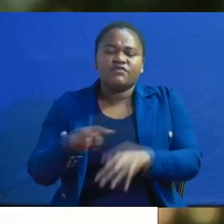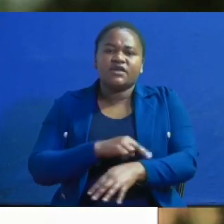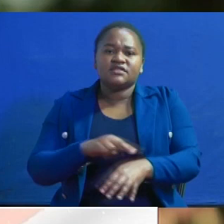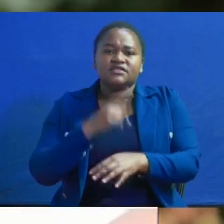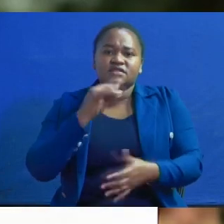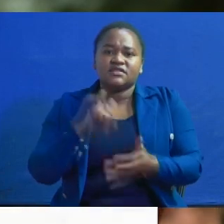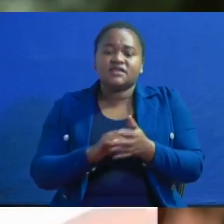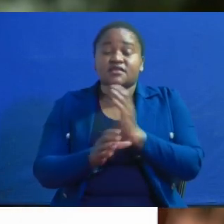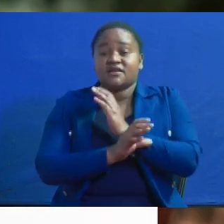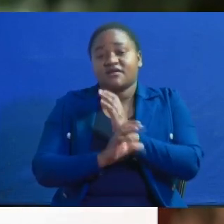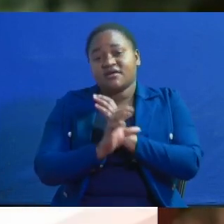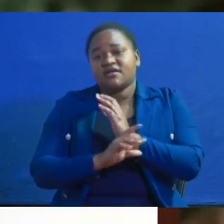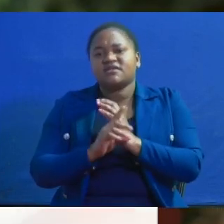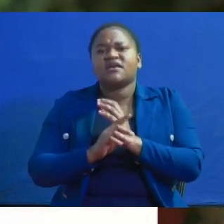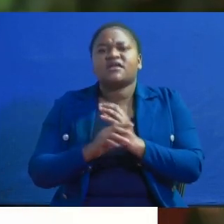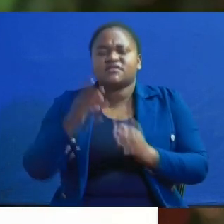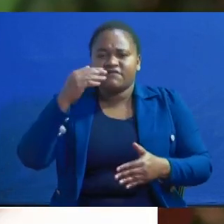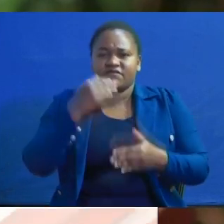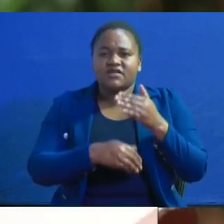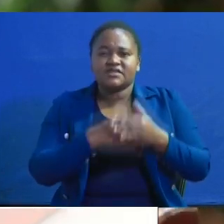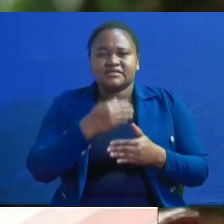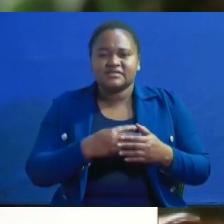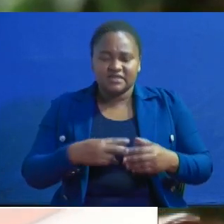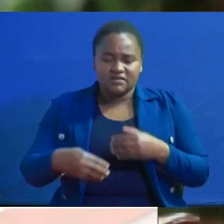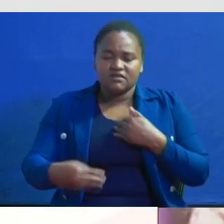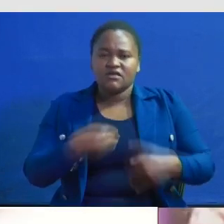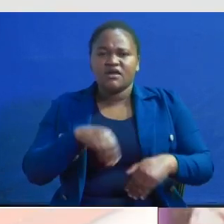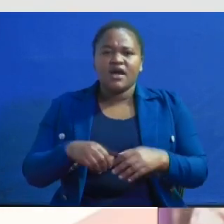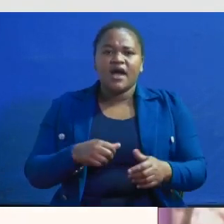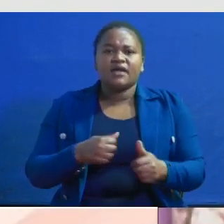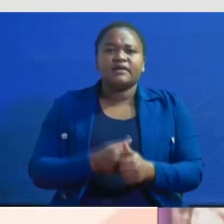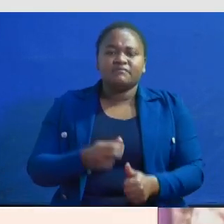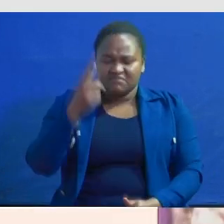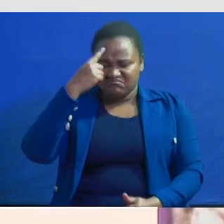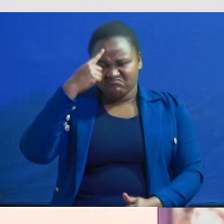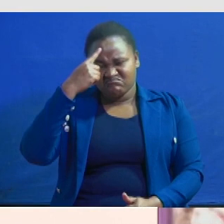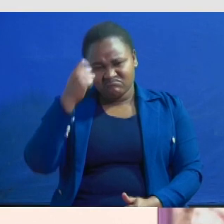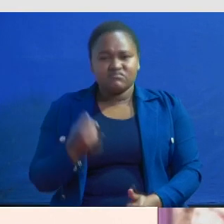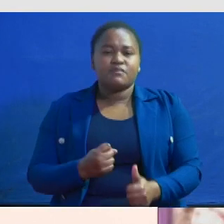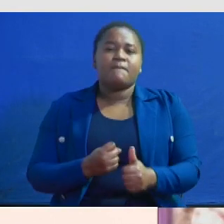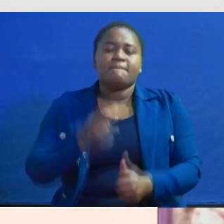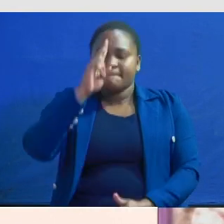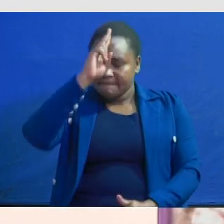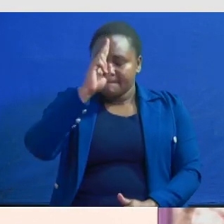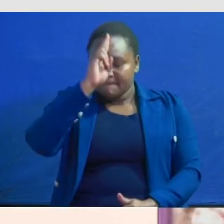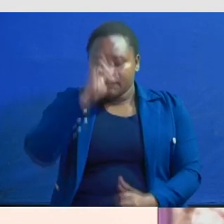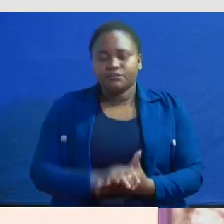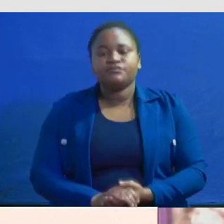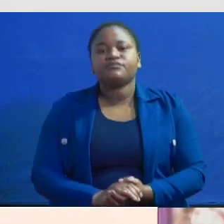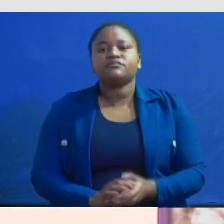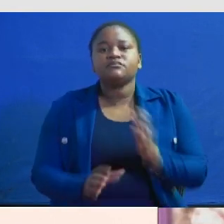madai kwamba nchi inakabiliwa na ufisadi na ukatili wa polisi. The country is at a crossroad. You